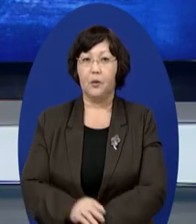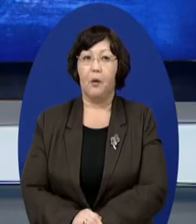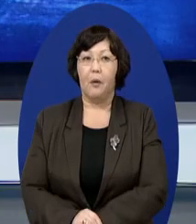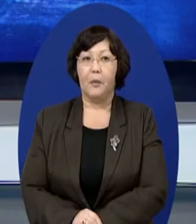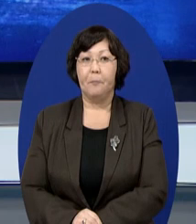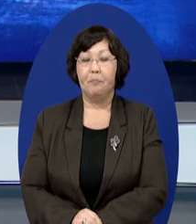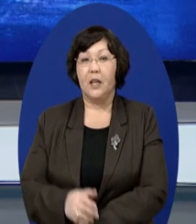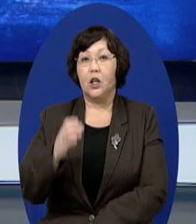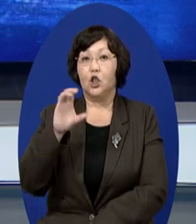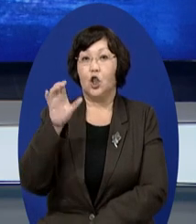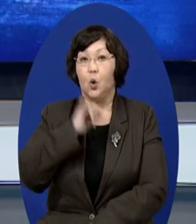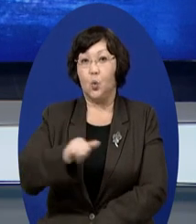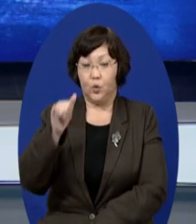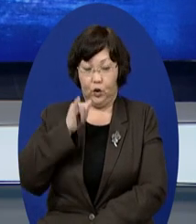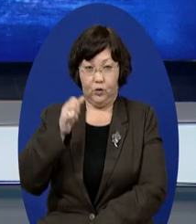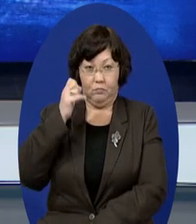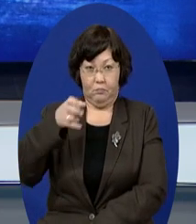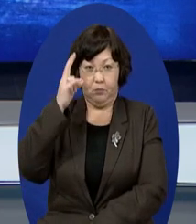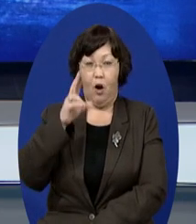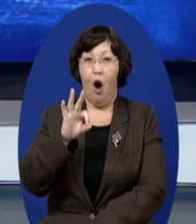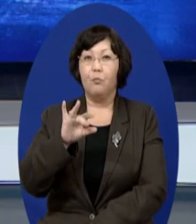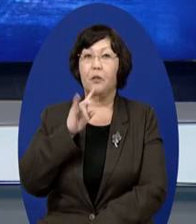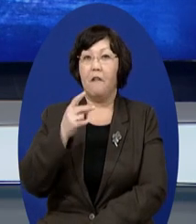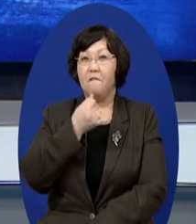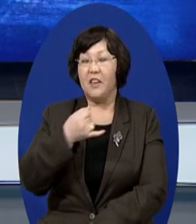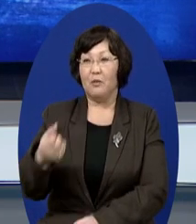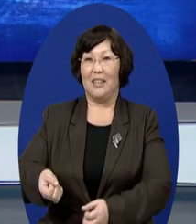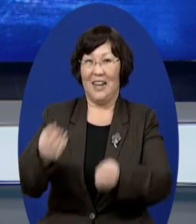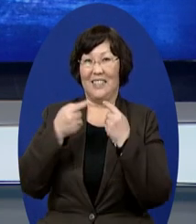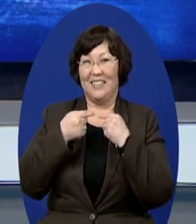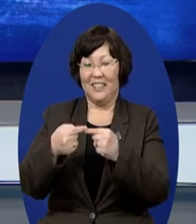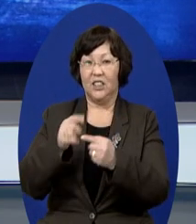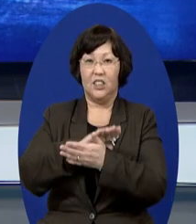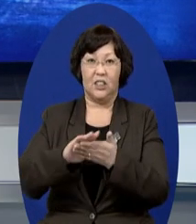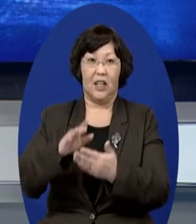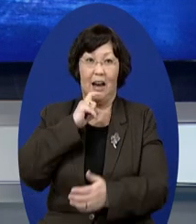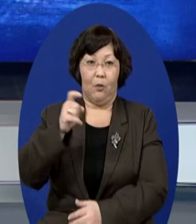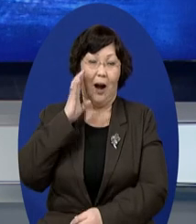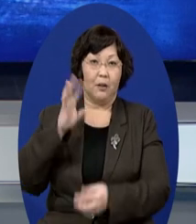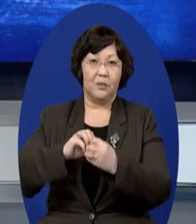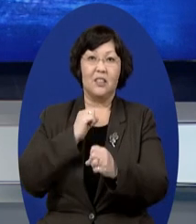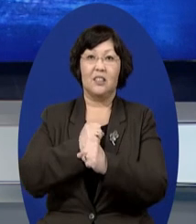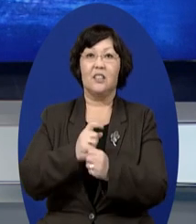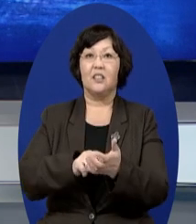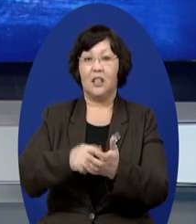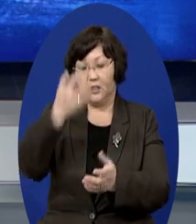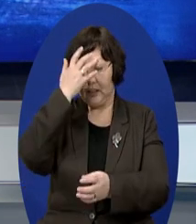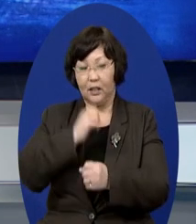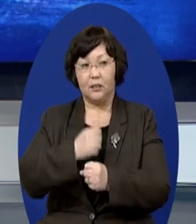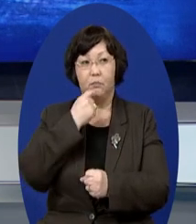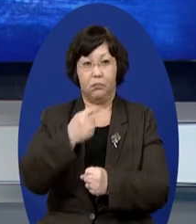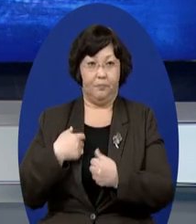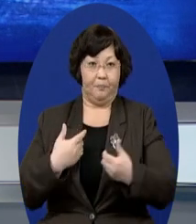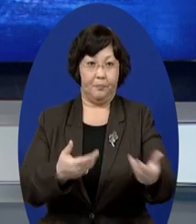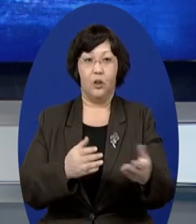Бүгд найрамдах Солонгос улсын ерөнхийлөгч Мун Жэйин омикрон хувилбарын эсрэг шин хариу арга хэмжээнд шилжихийг засгийн газартаа үүрэг болголоо. Мөн